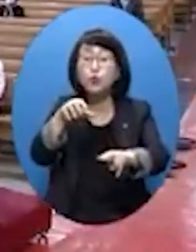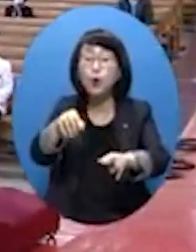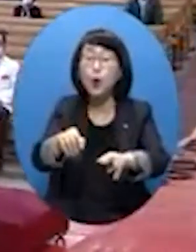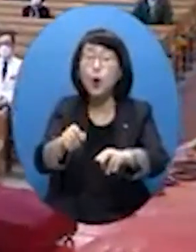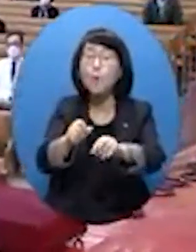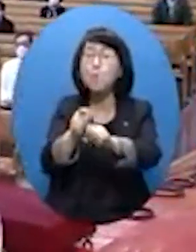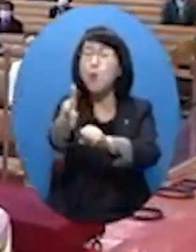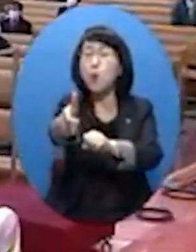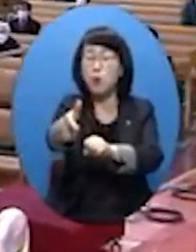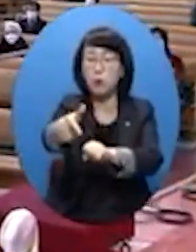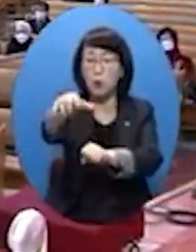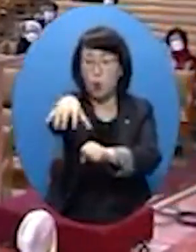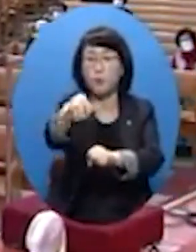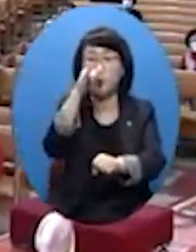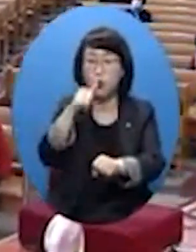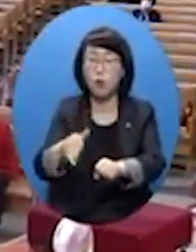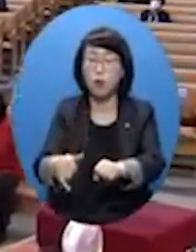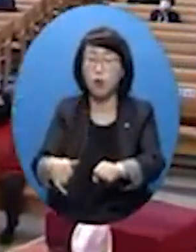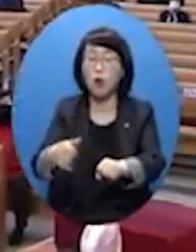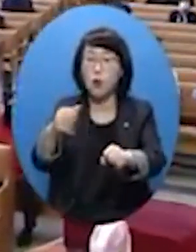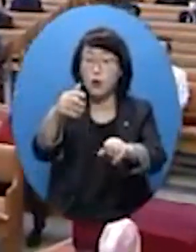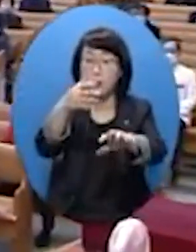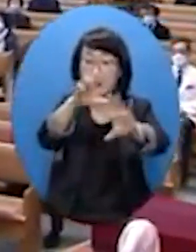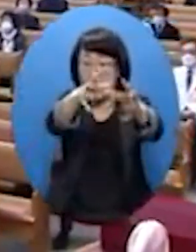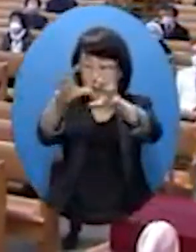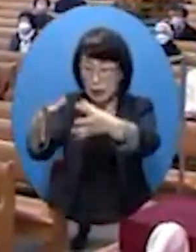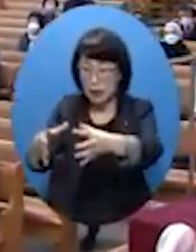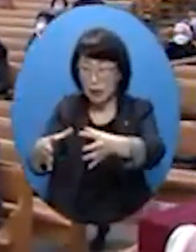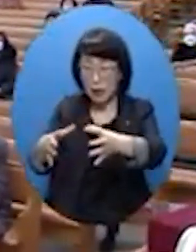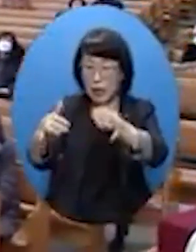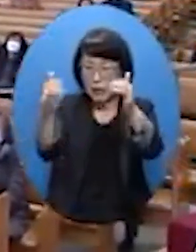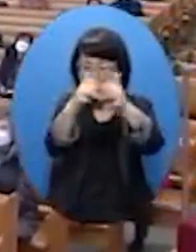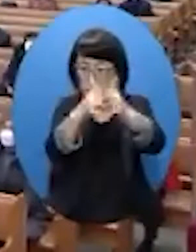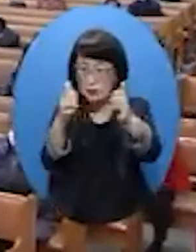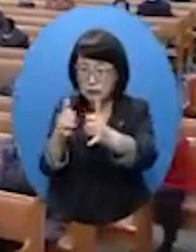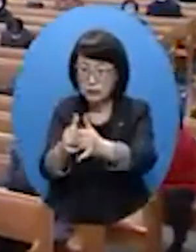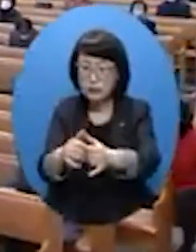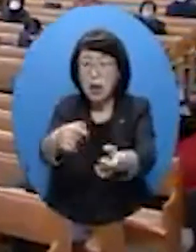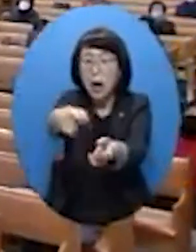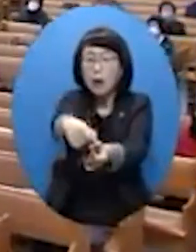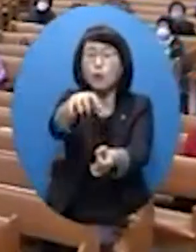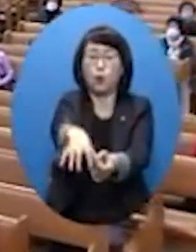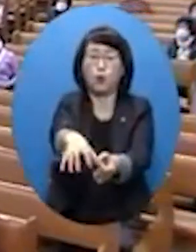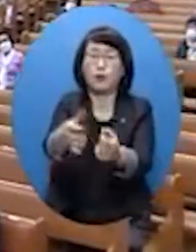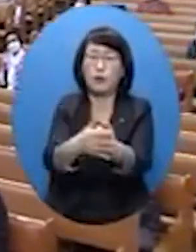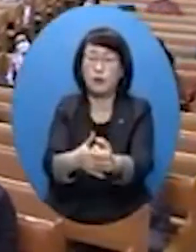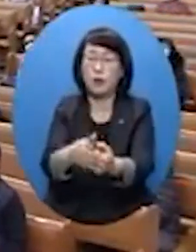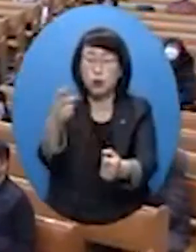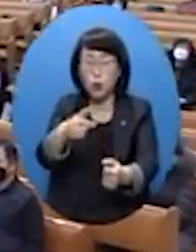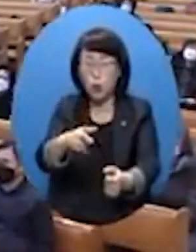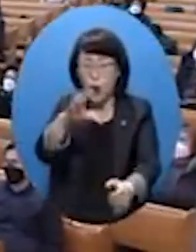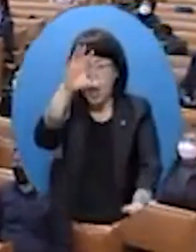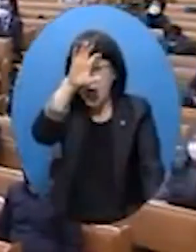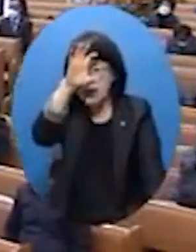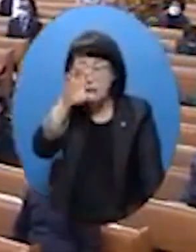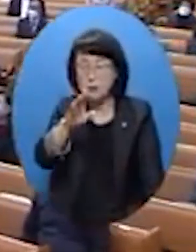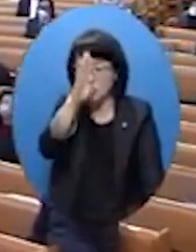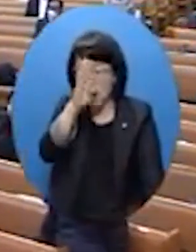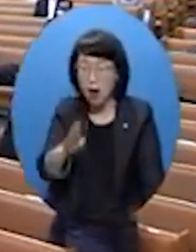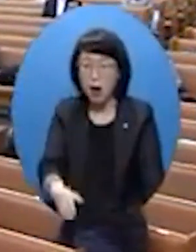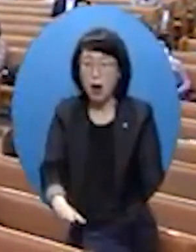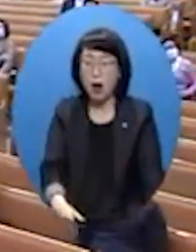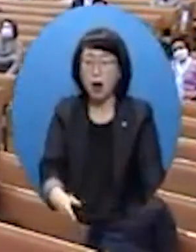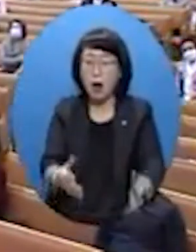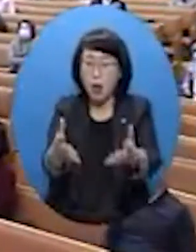있는 곳에 있고 국회의원 맞아 내리어 파 의 you're 4대가 끊이지 않고 일어나고 있고 마을마다 에이즈 환자와 굶주린 사람들 코